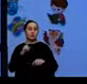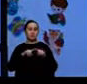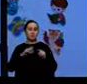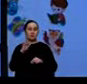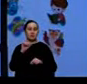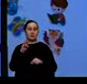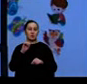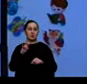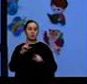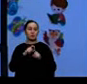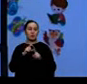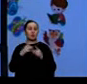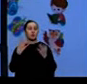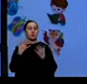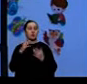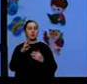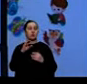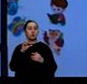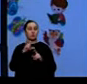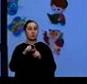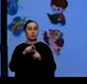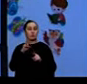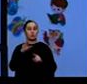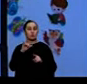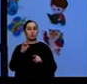Ватан сўзи, болажонлар, қайси сўз туркумига киради?